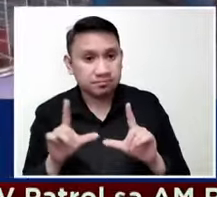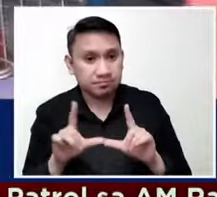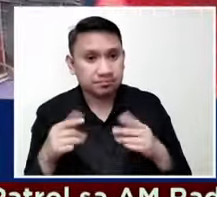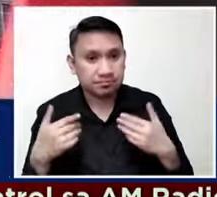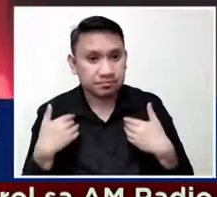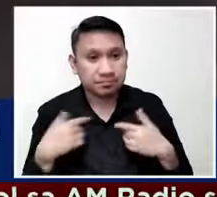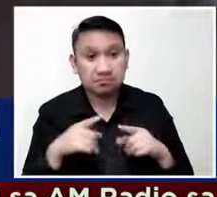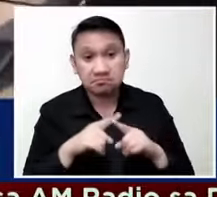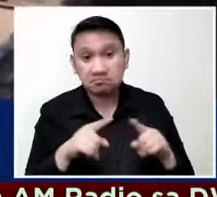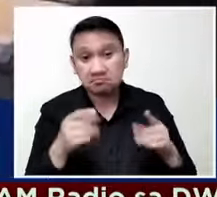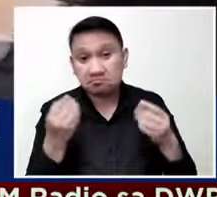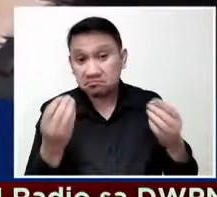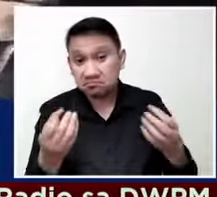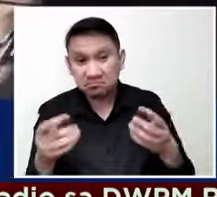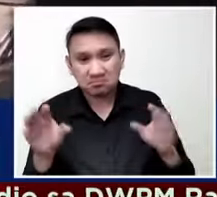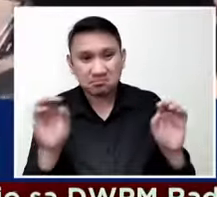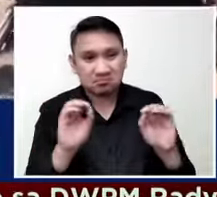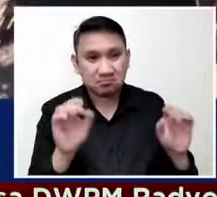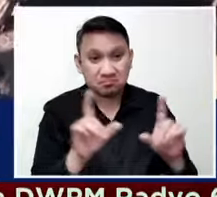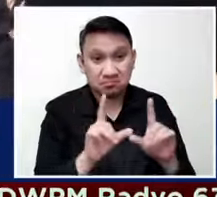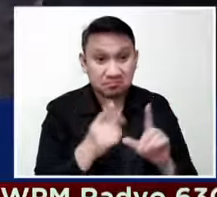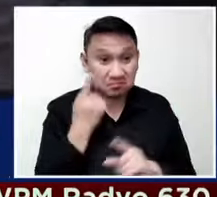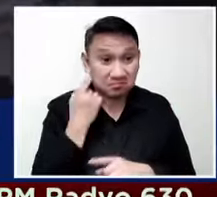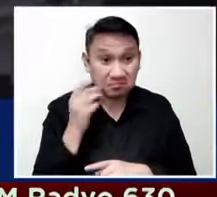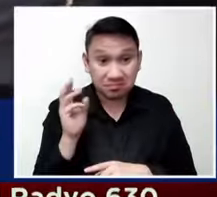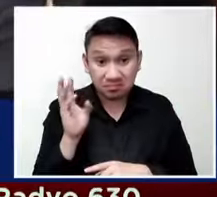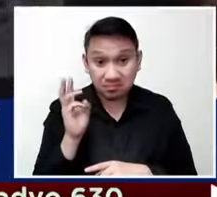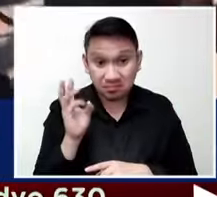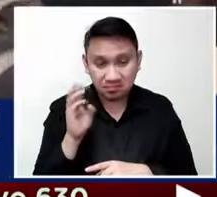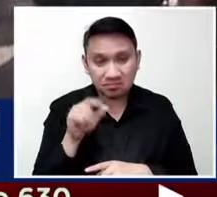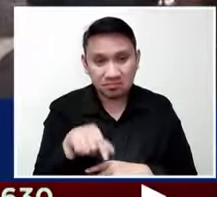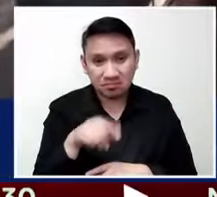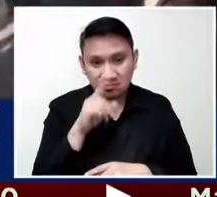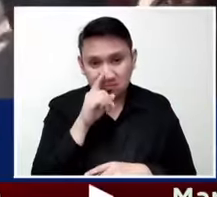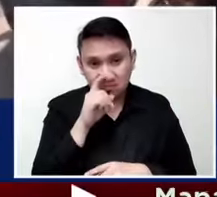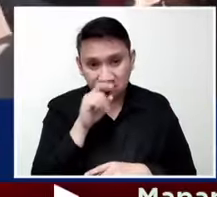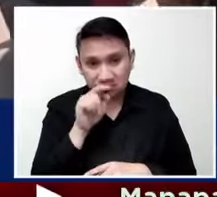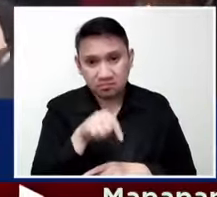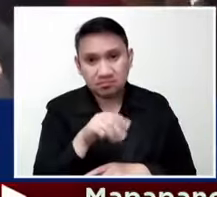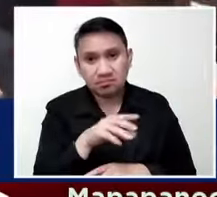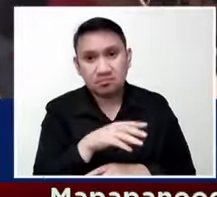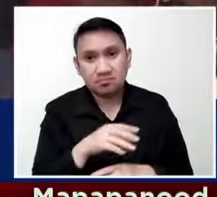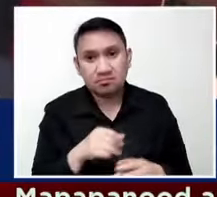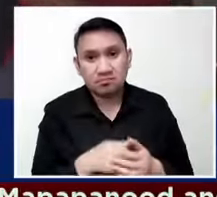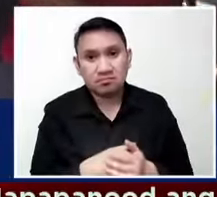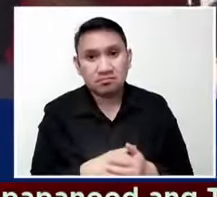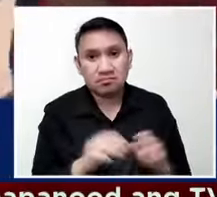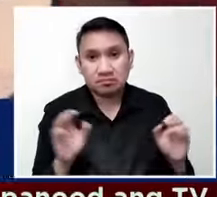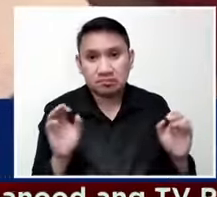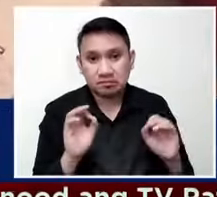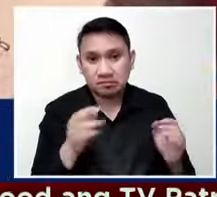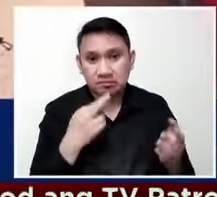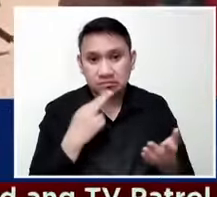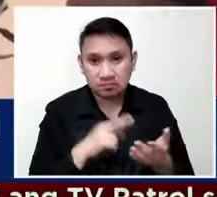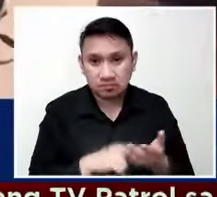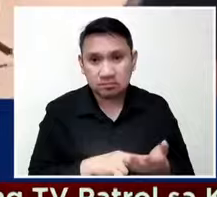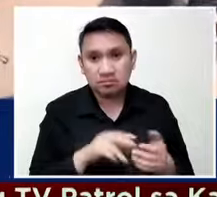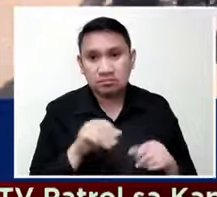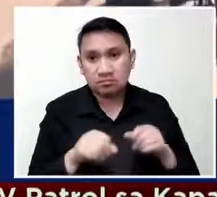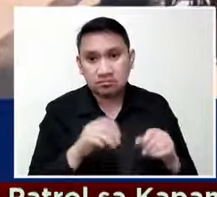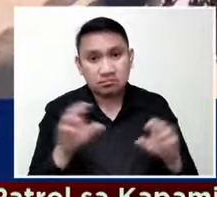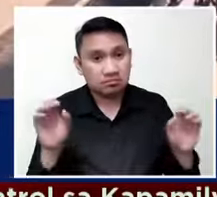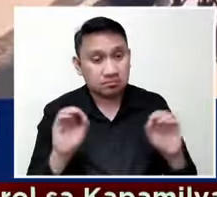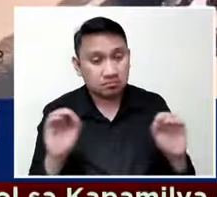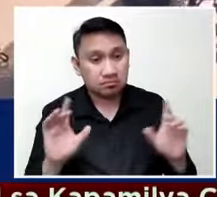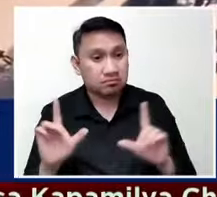wala, gaya na lamang nung 16 years old na nagmamaneho 16, ng e-trike, ipinamamasada, walang rehistro ang e-trike, wala din